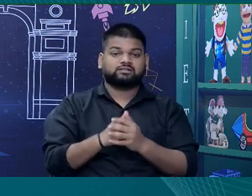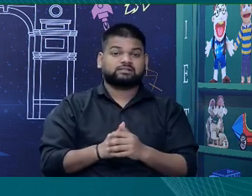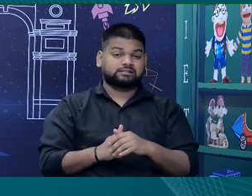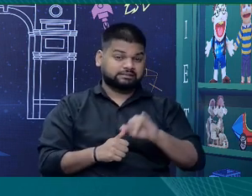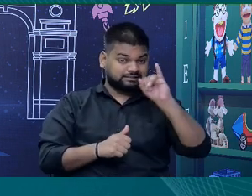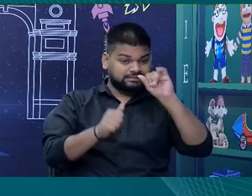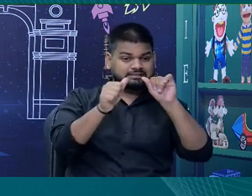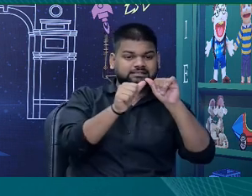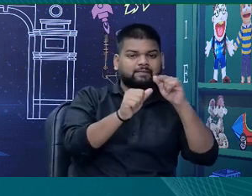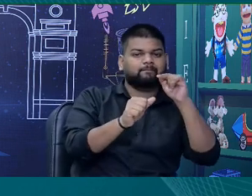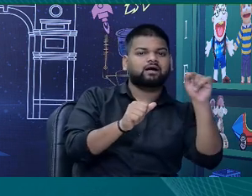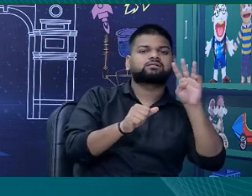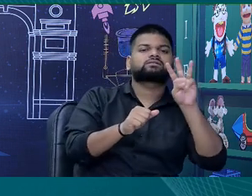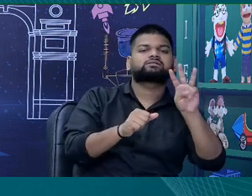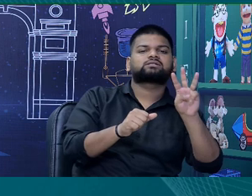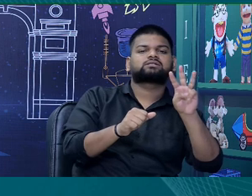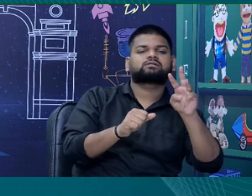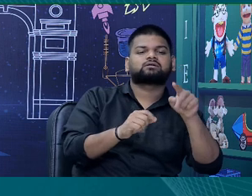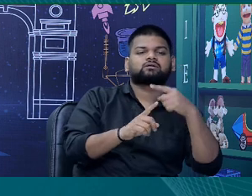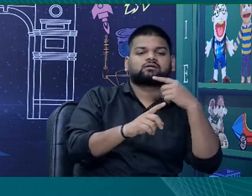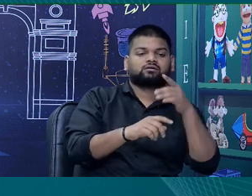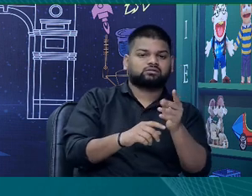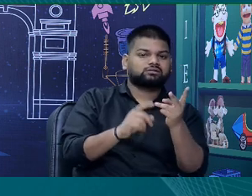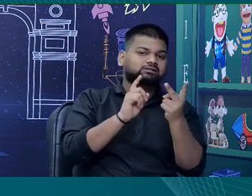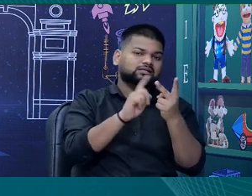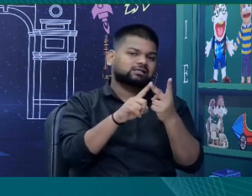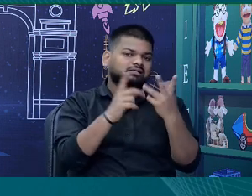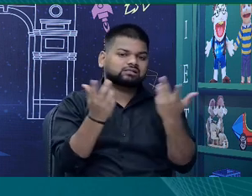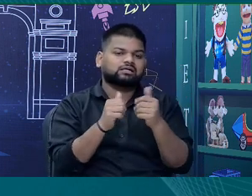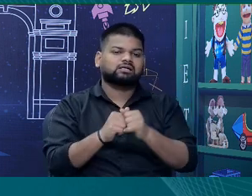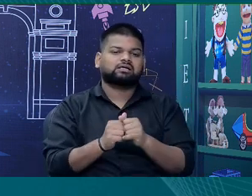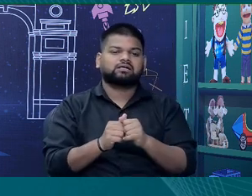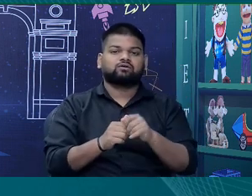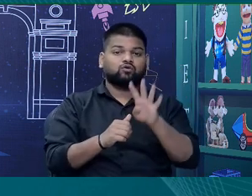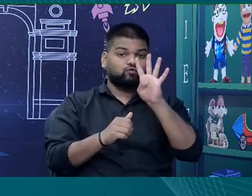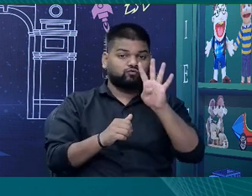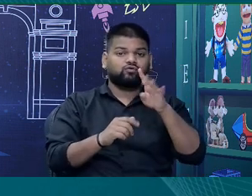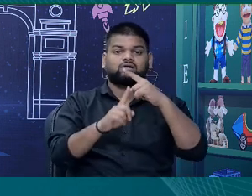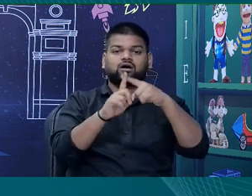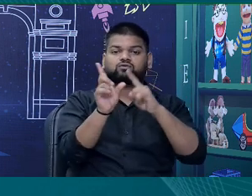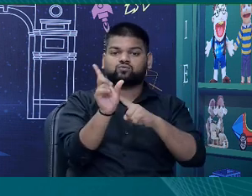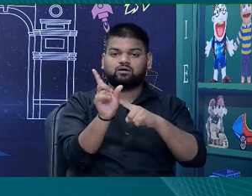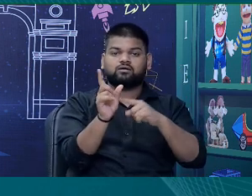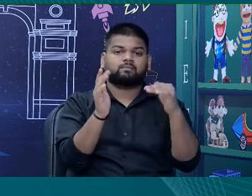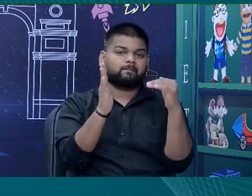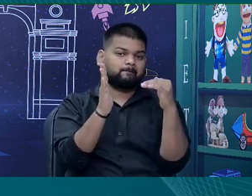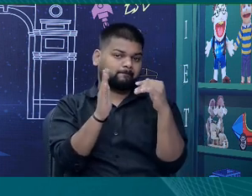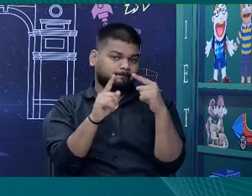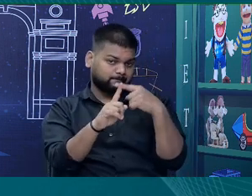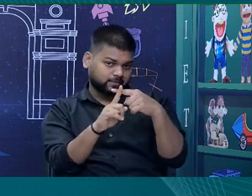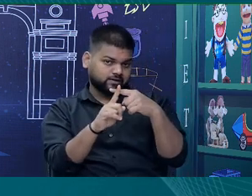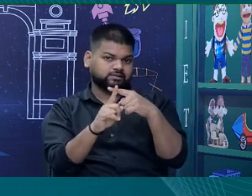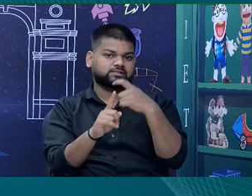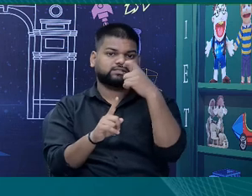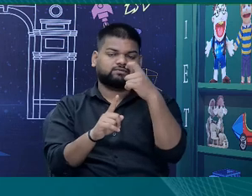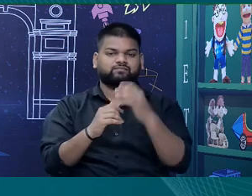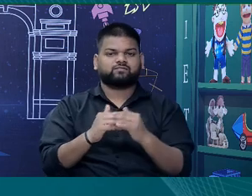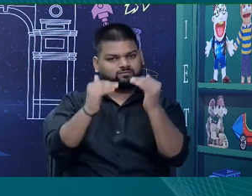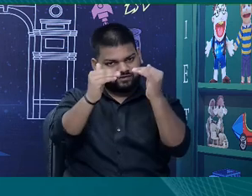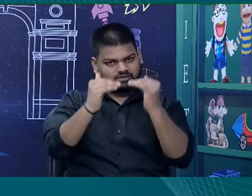3 और 4xy + 7 ओके सर आगे बंधन और अगर अपने